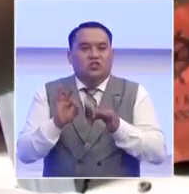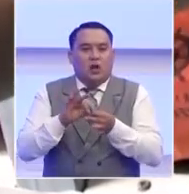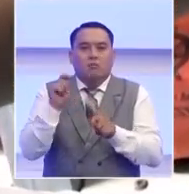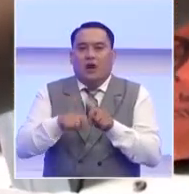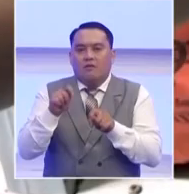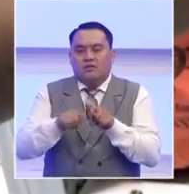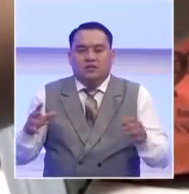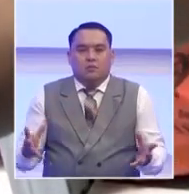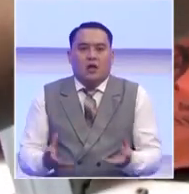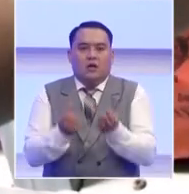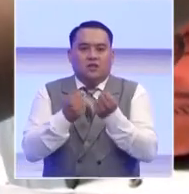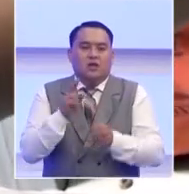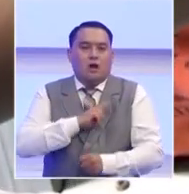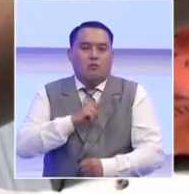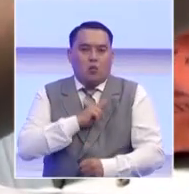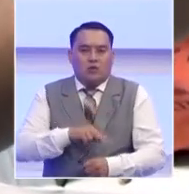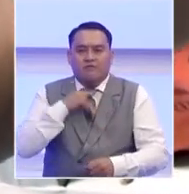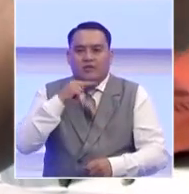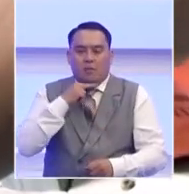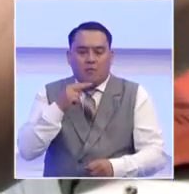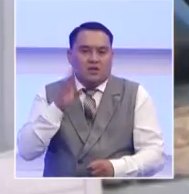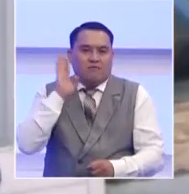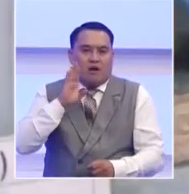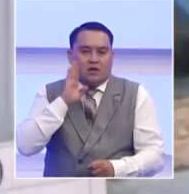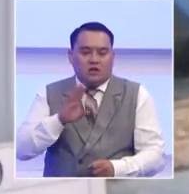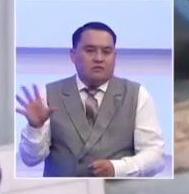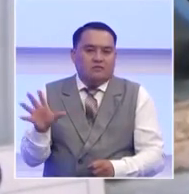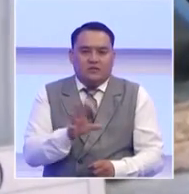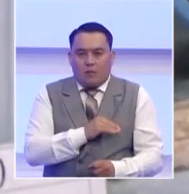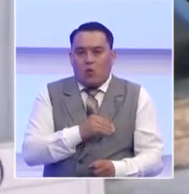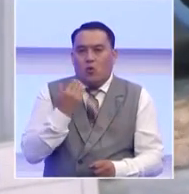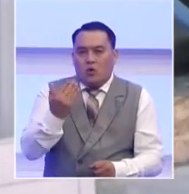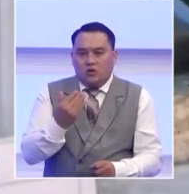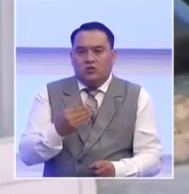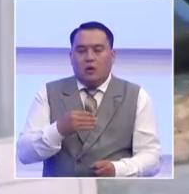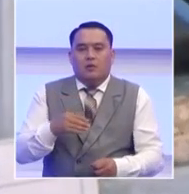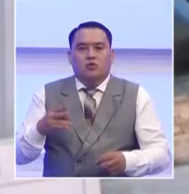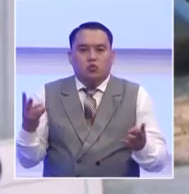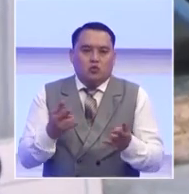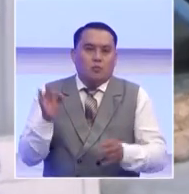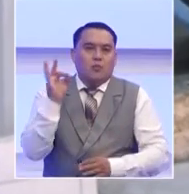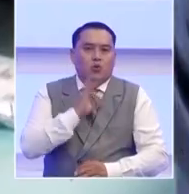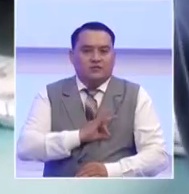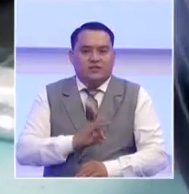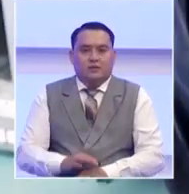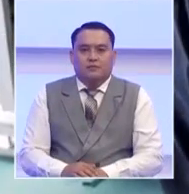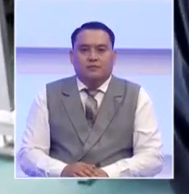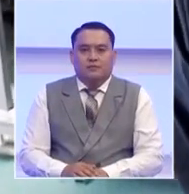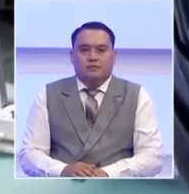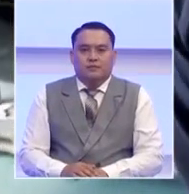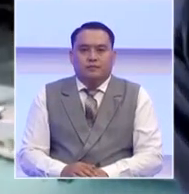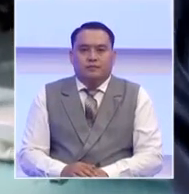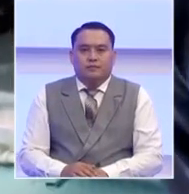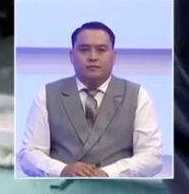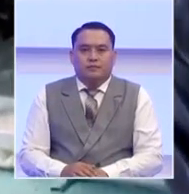все спасательное оборудование. Особое внимание к водолазному снаряжению. Именно им чаще всего приходится пользоваться. Номер